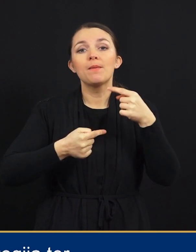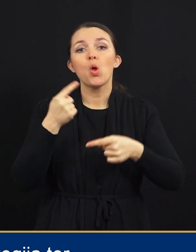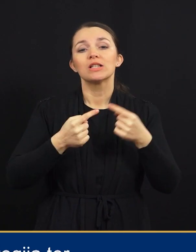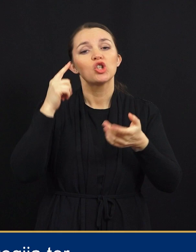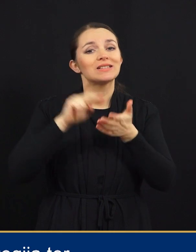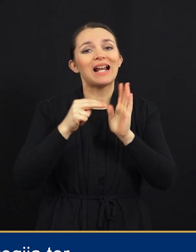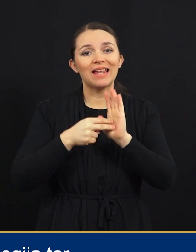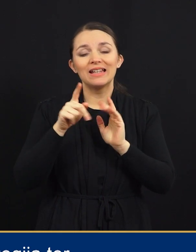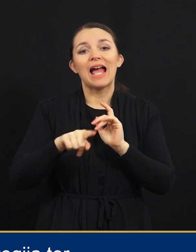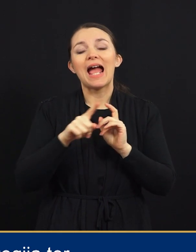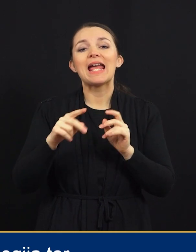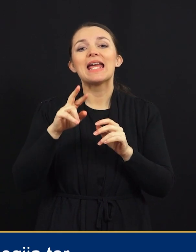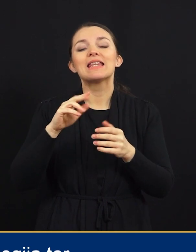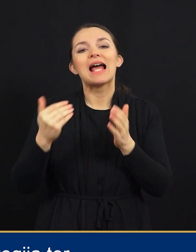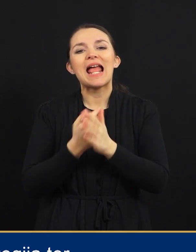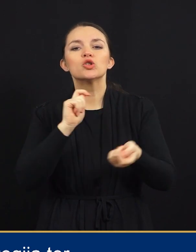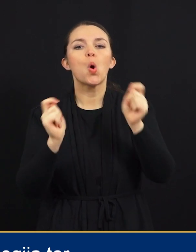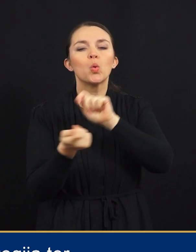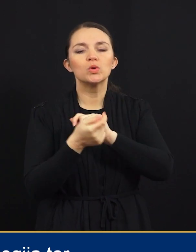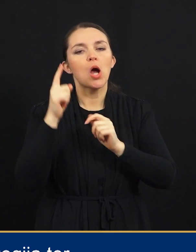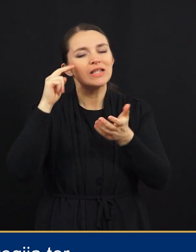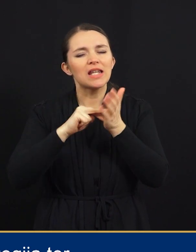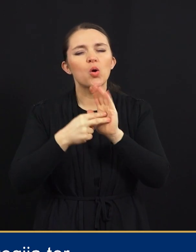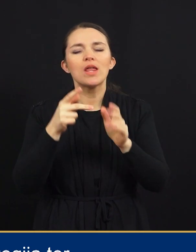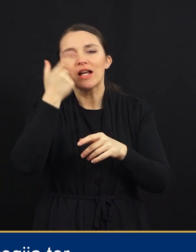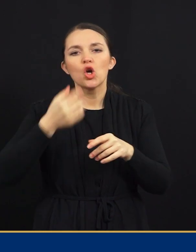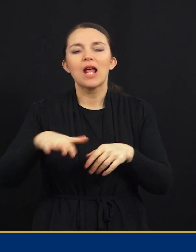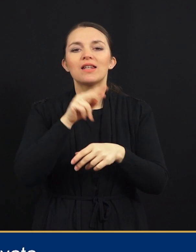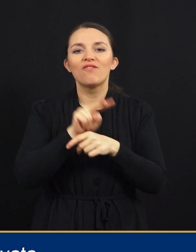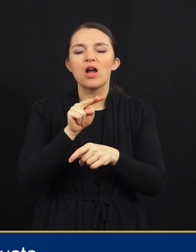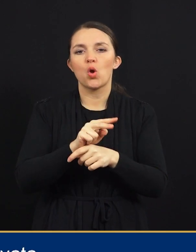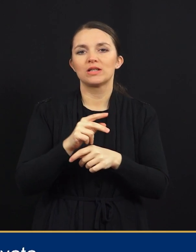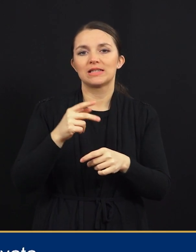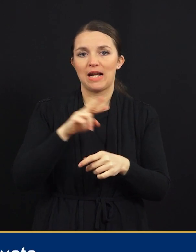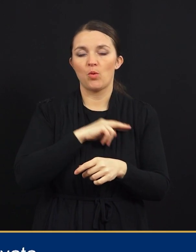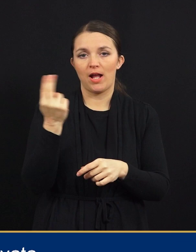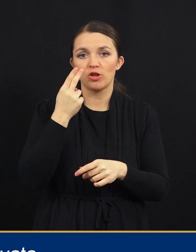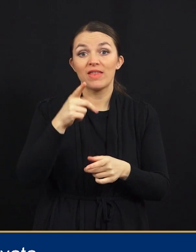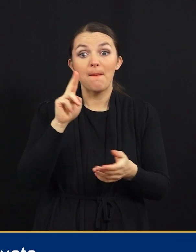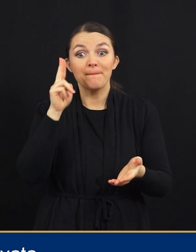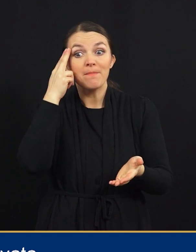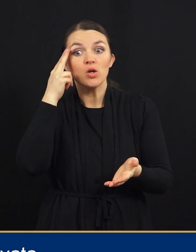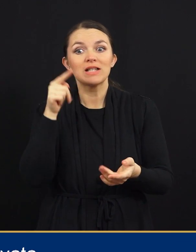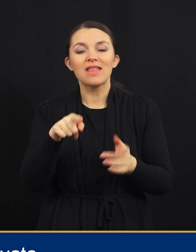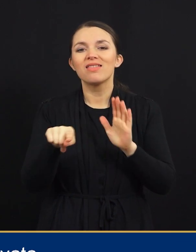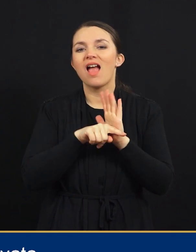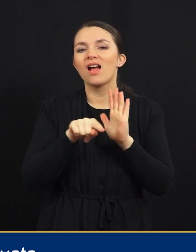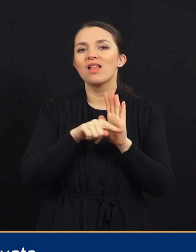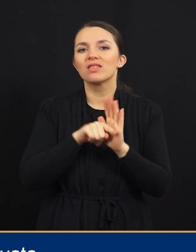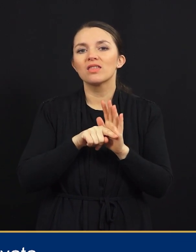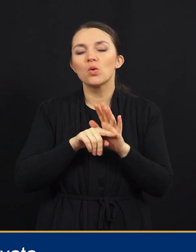zunanjepolitična strategija ter resolucija o strategiji nacionalne varnosti Republike Slovenije prepoznavata